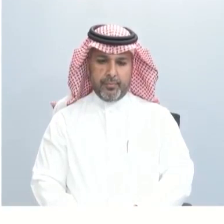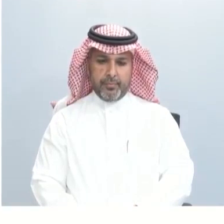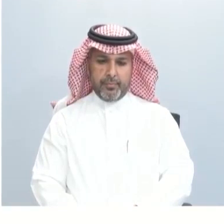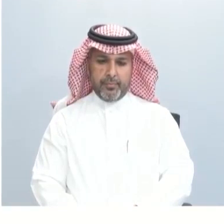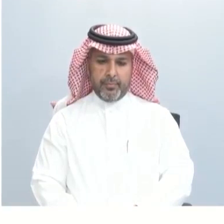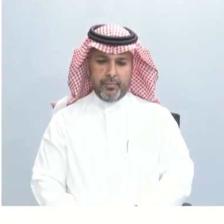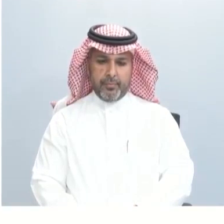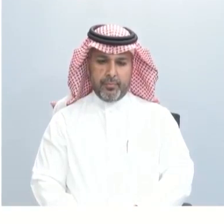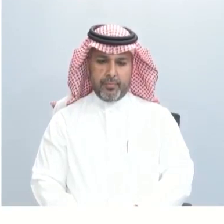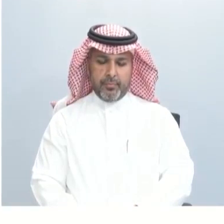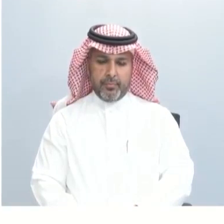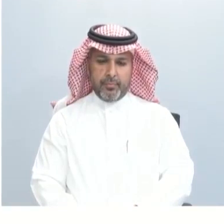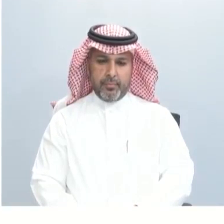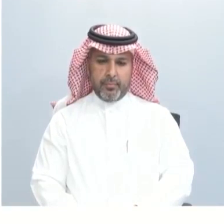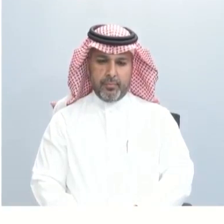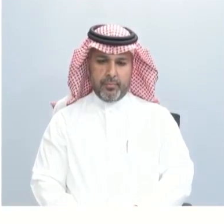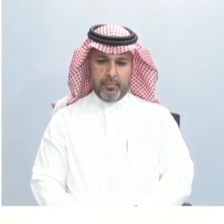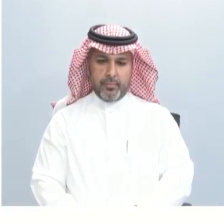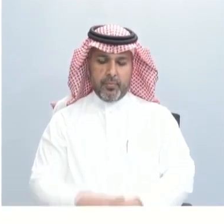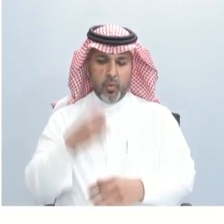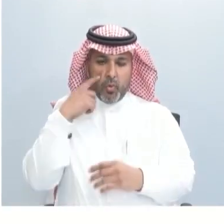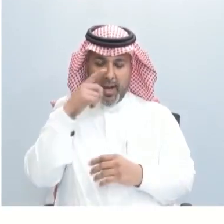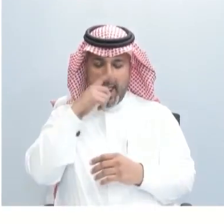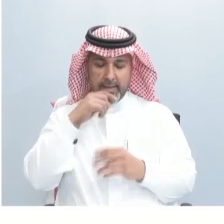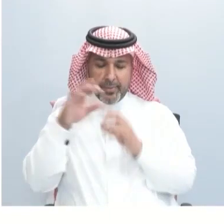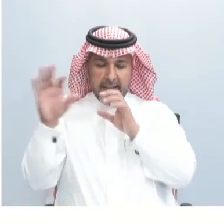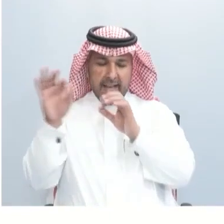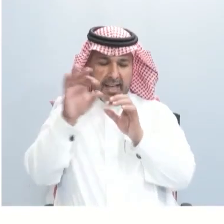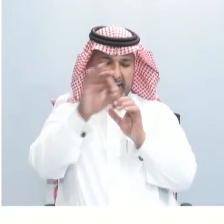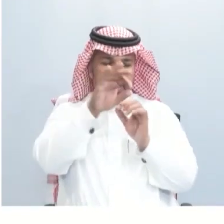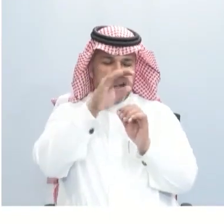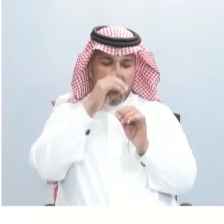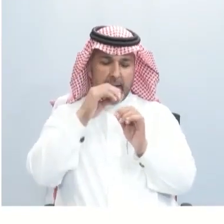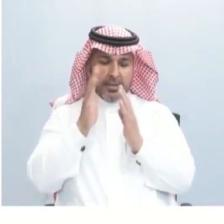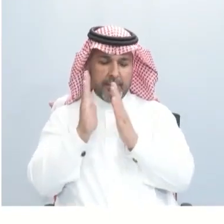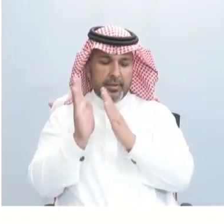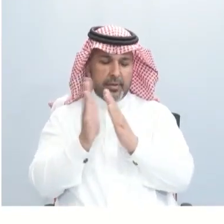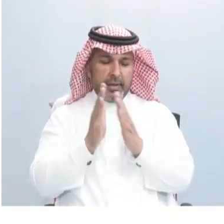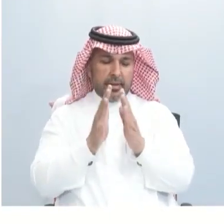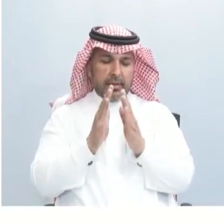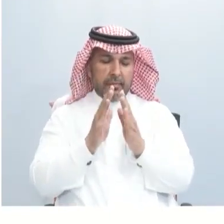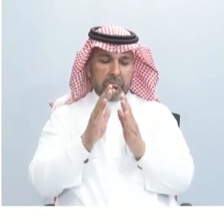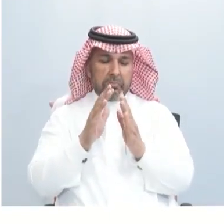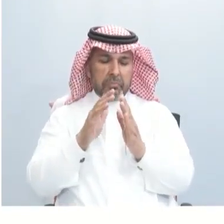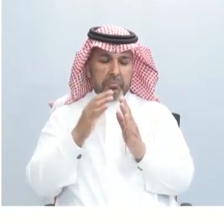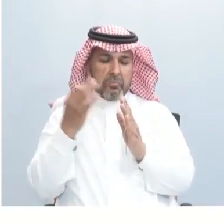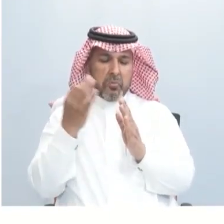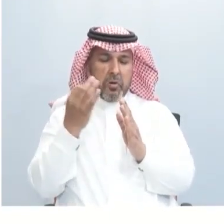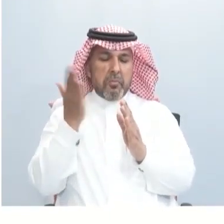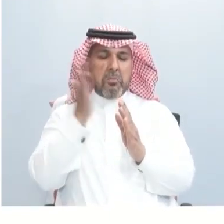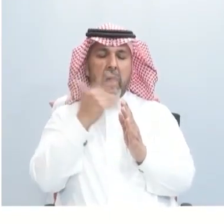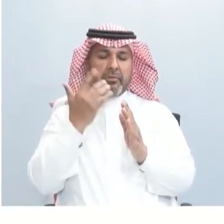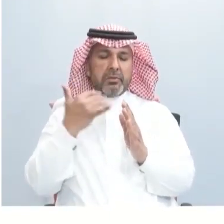بها تذكر ان اختيار مجموعه من العناصر يجب بحيث يكون الترتيب غير مهم يسمى